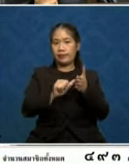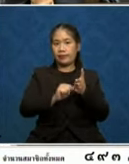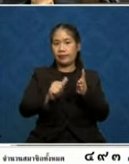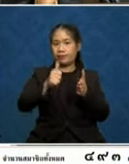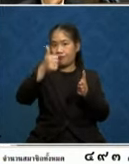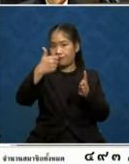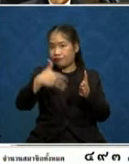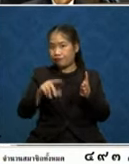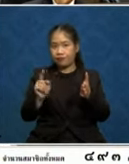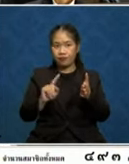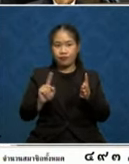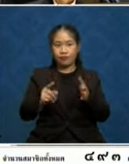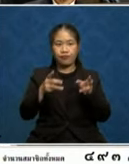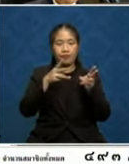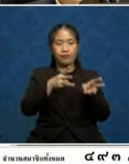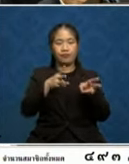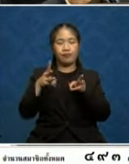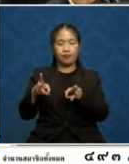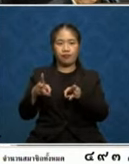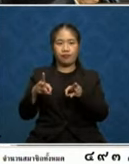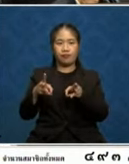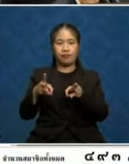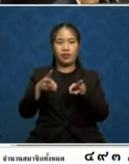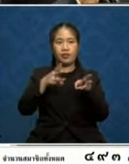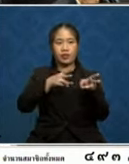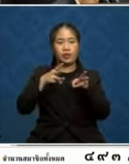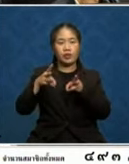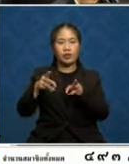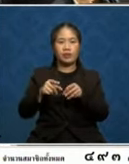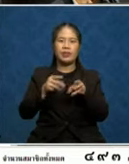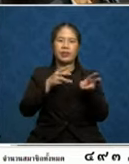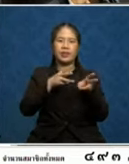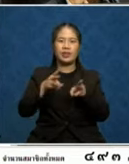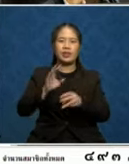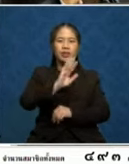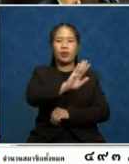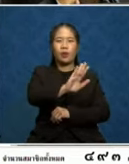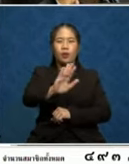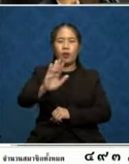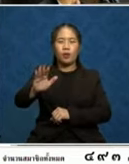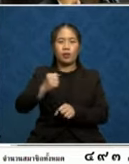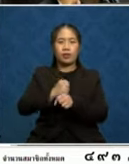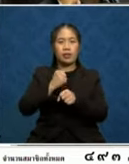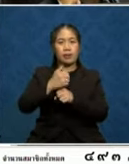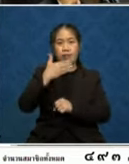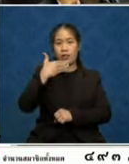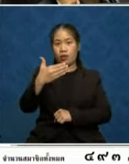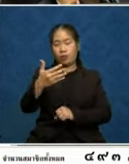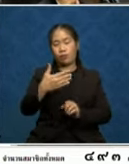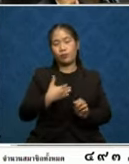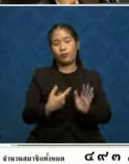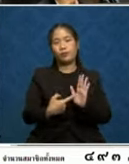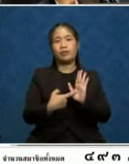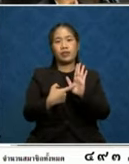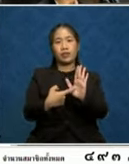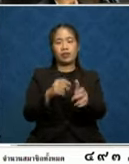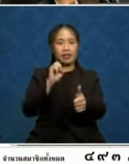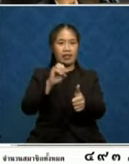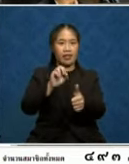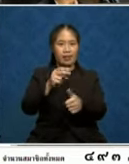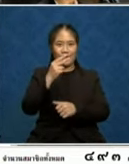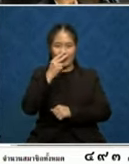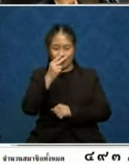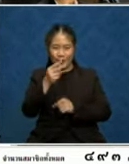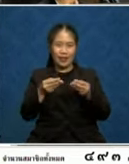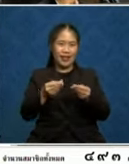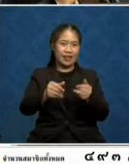ด้กระบวนการที่เป็ิติวิธีของพวกเราททำกัมาตลอดเนี่ยผมก็เสนอแะแลเขไปดูให้ในรายลเอ